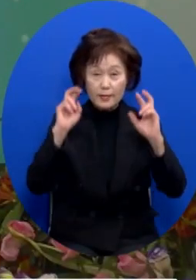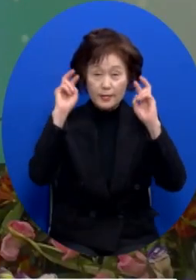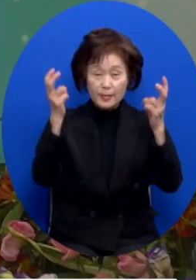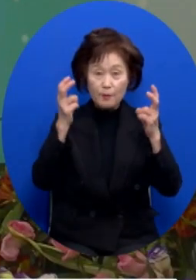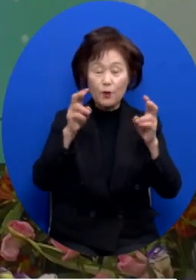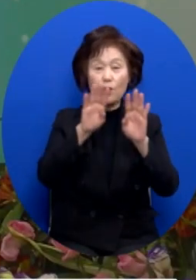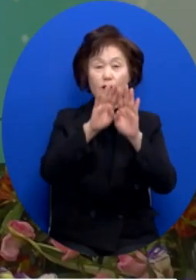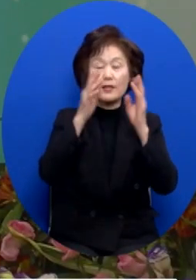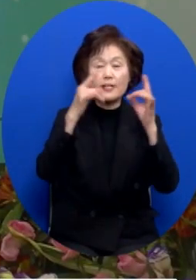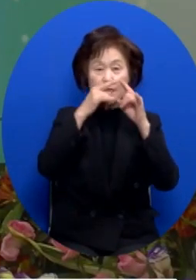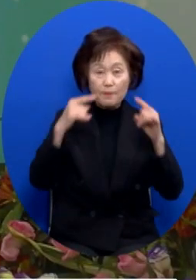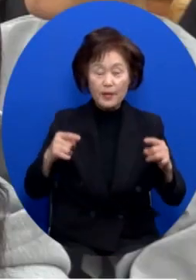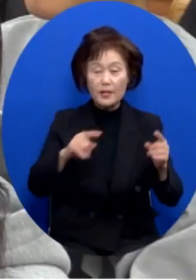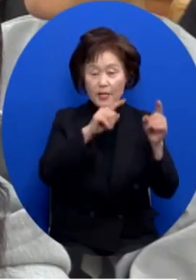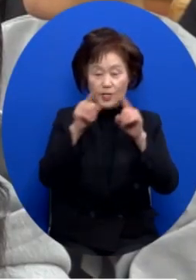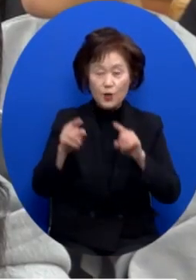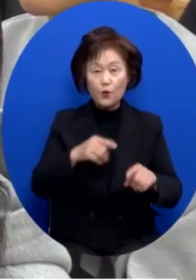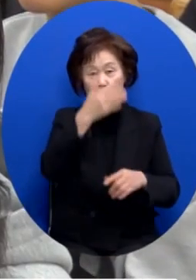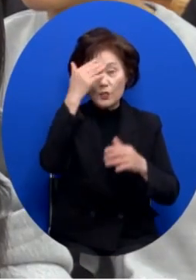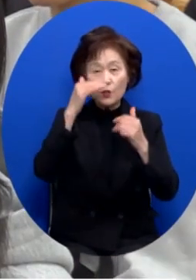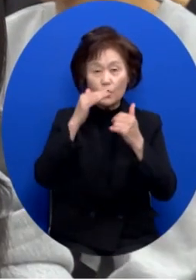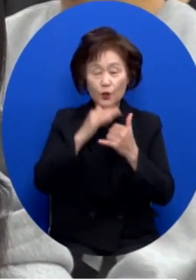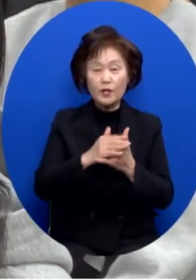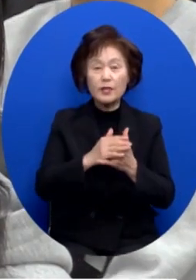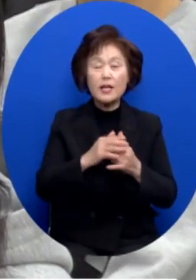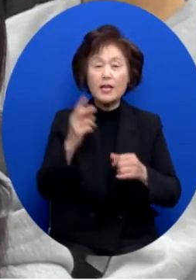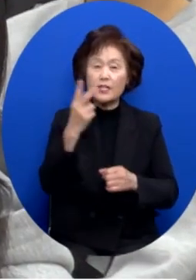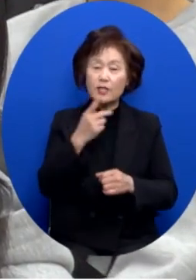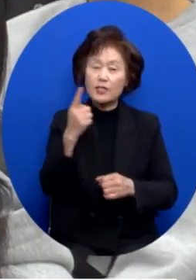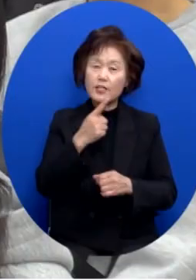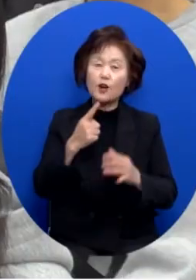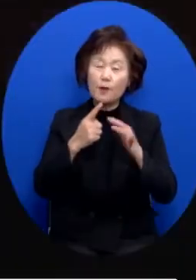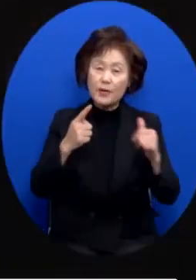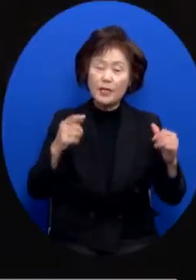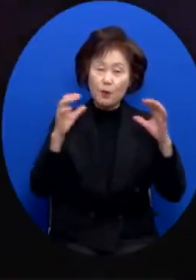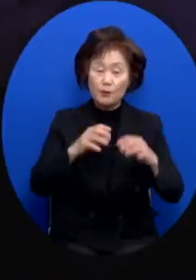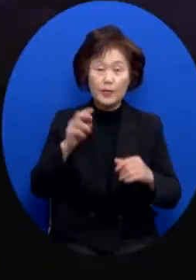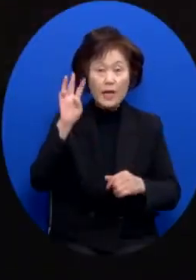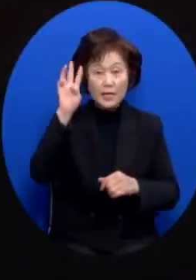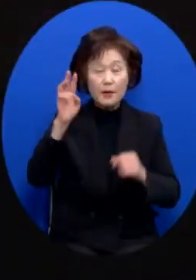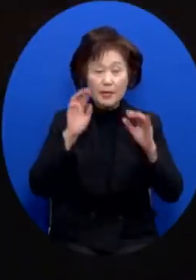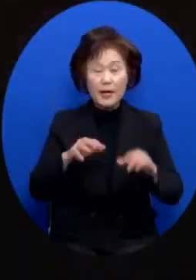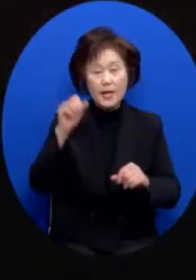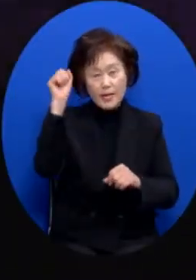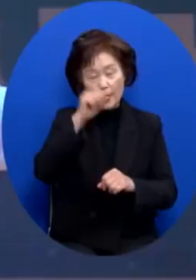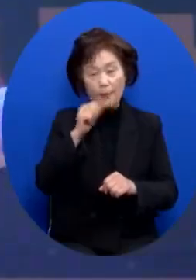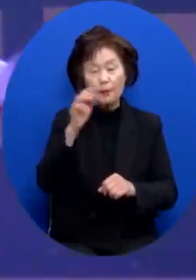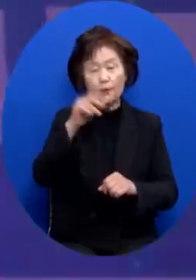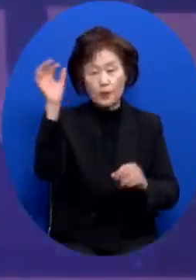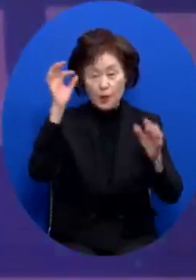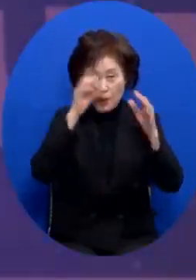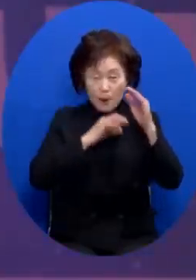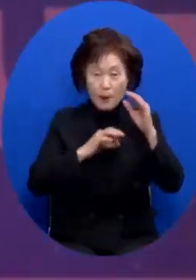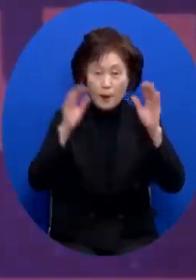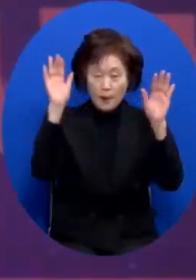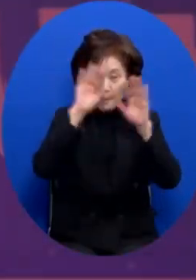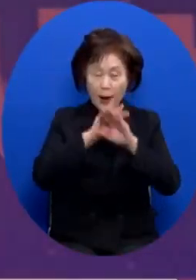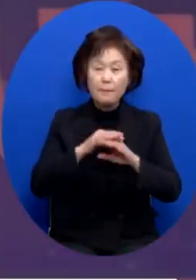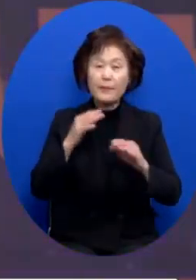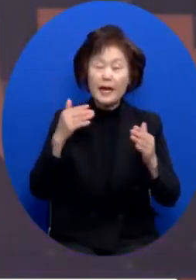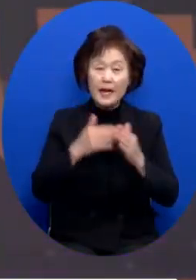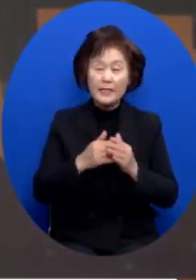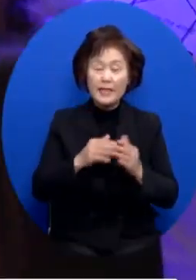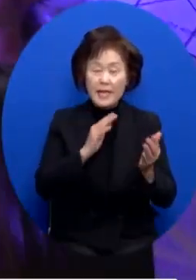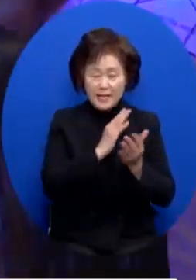교파를 초월한 전국의 청소년 천여 명이 함께 모였습니다. 사흘 동안 새벽부터 밤까지 기도와 관련된 다양한